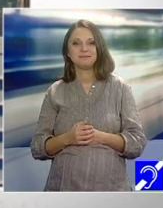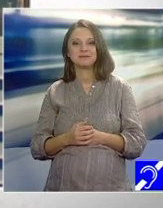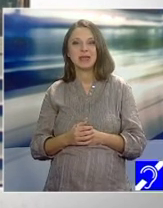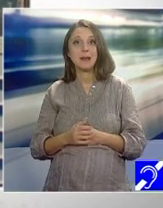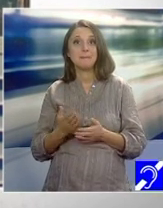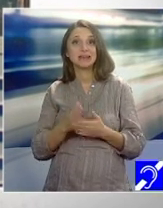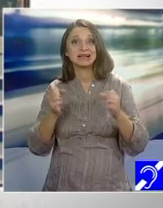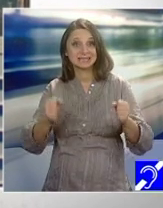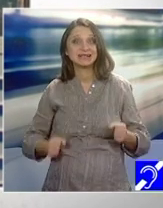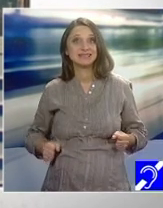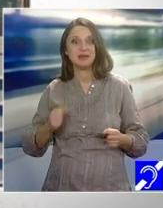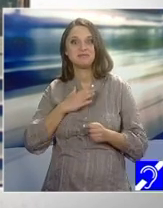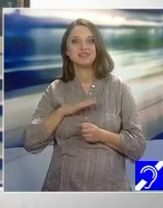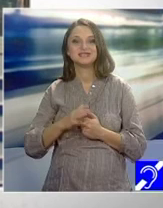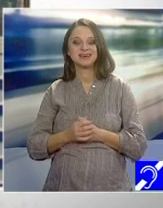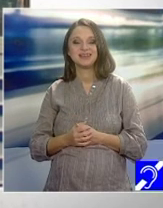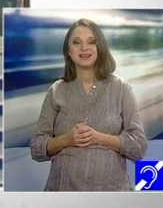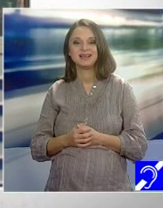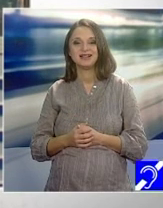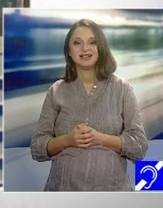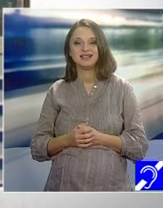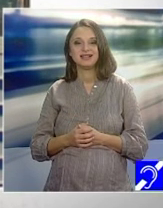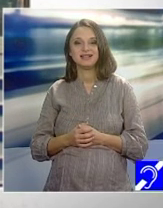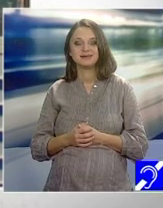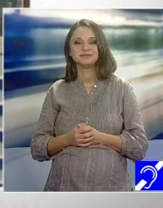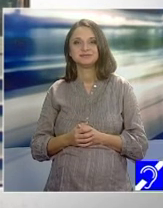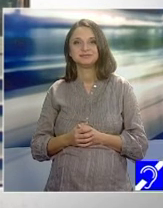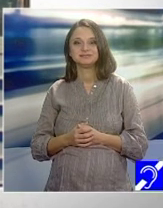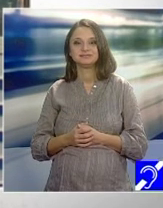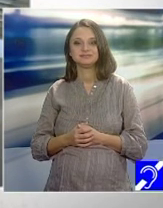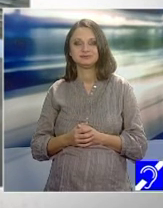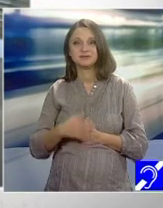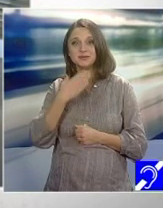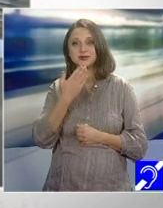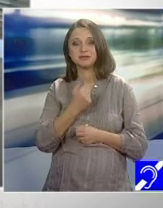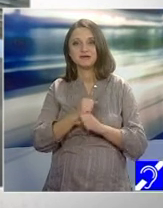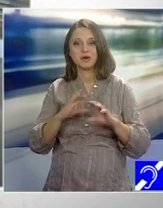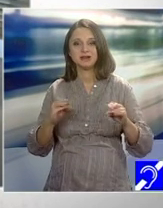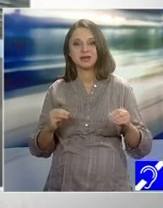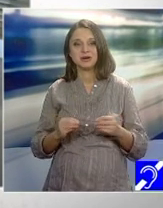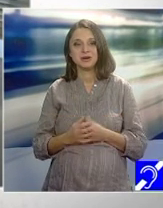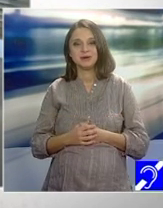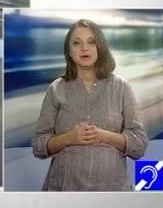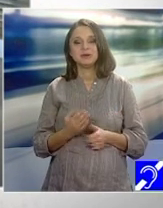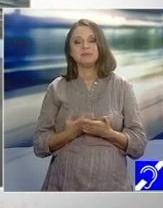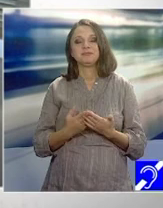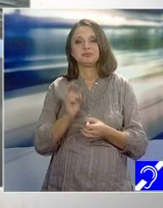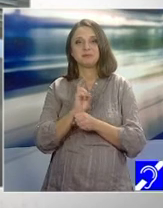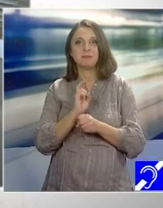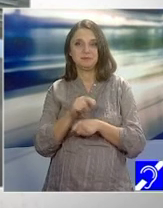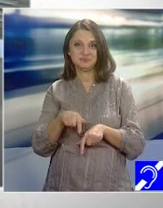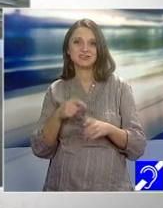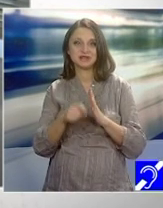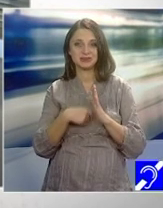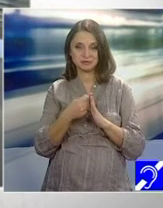de acolo. Partea de schi din proiect. Eu vă mulțumesc foarte, foarte mult pentru că ați fost alături de noi astăzi